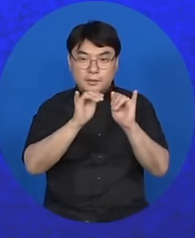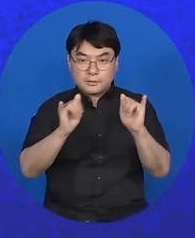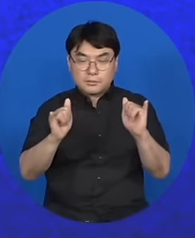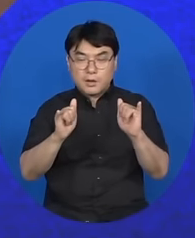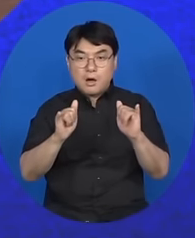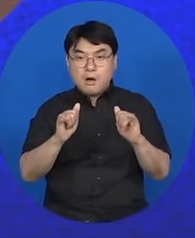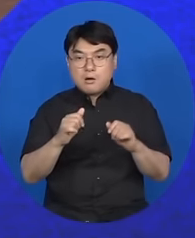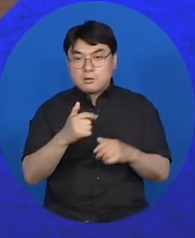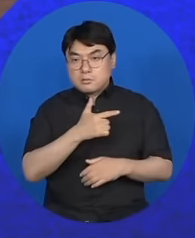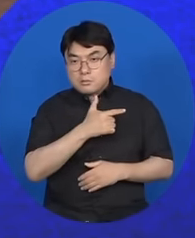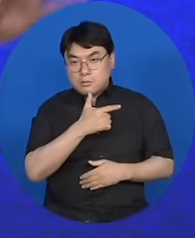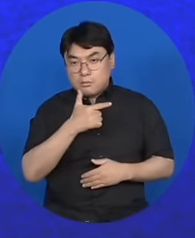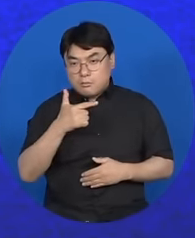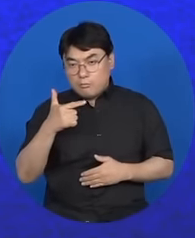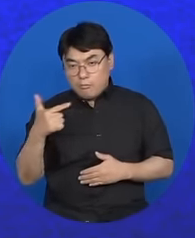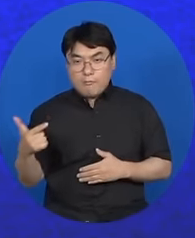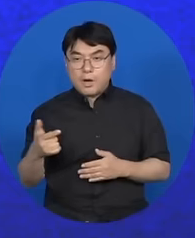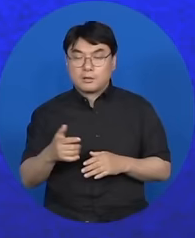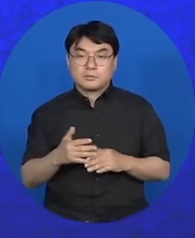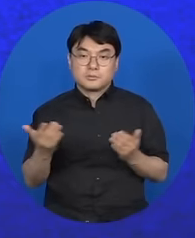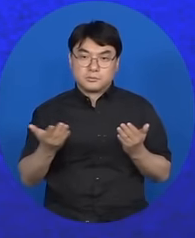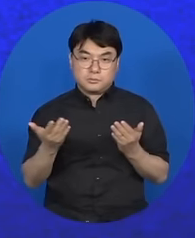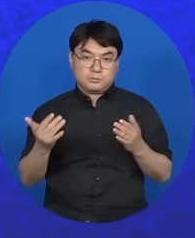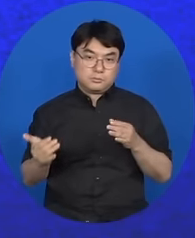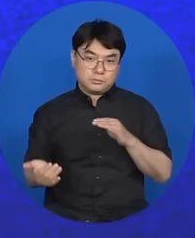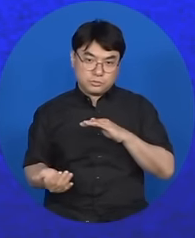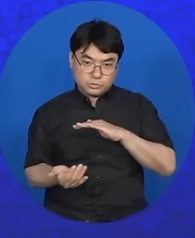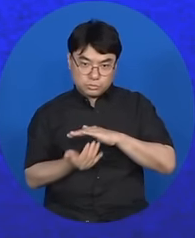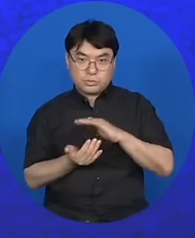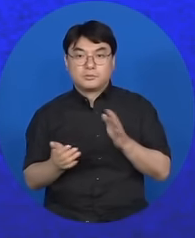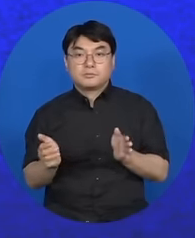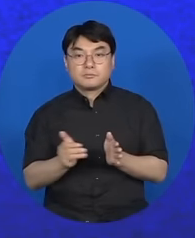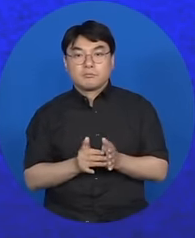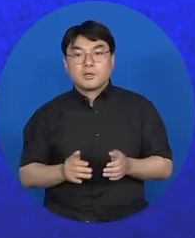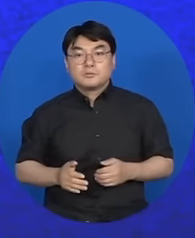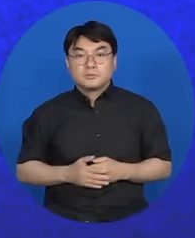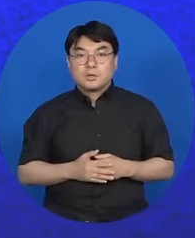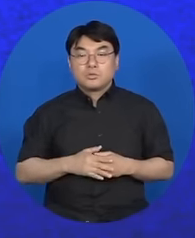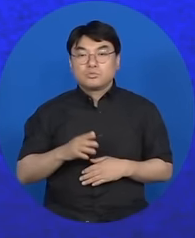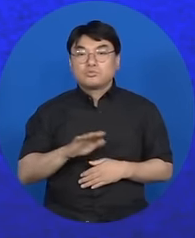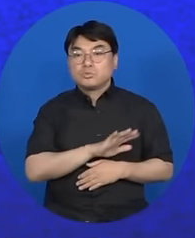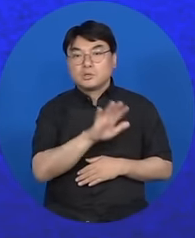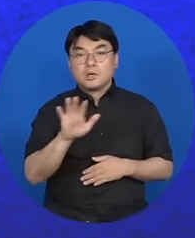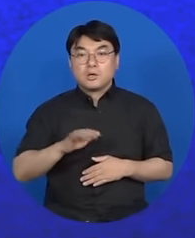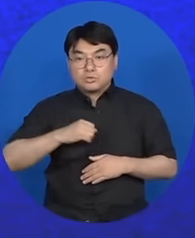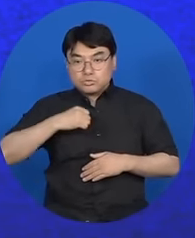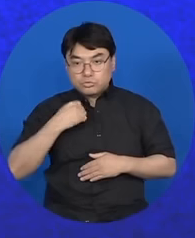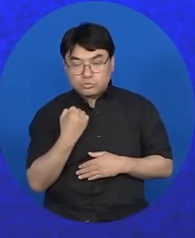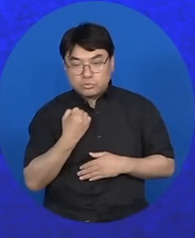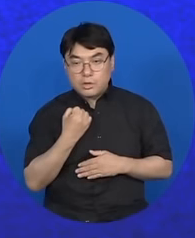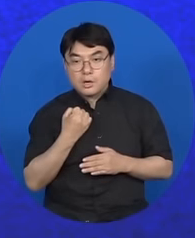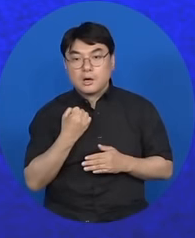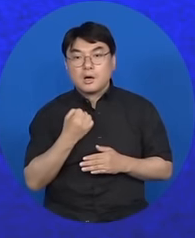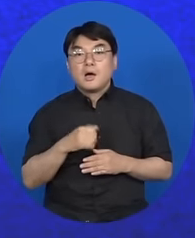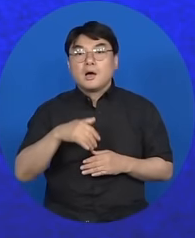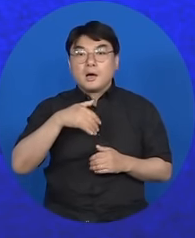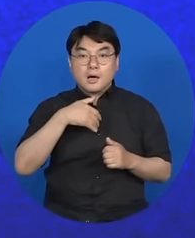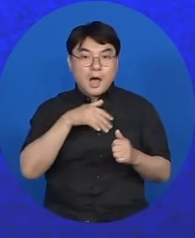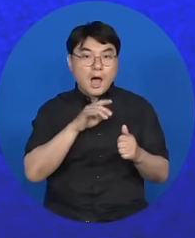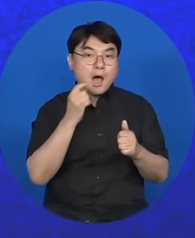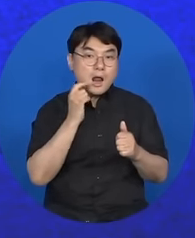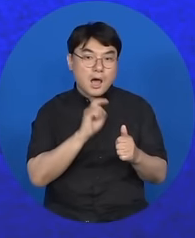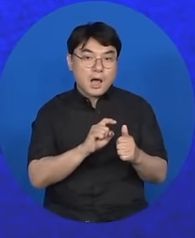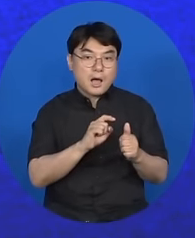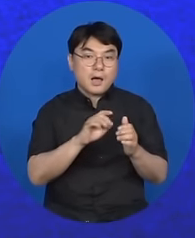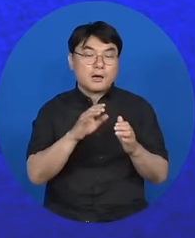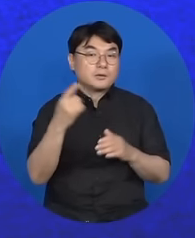어마어마한 영향을 미쳤다면 지금 우리가 순종하여 누군가에게 주님께서 가라고 할 때에 그 사람을